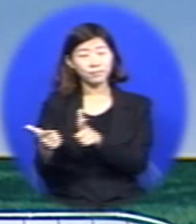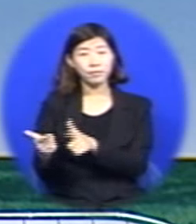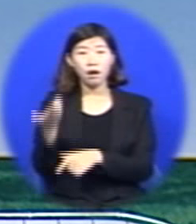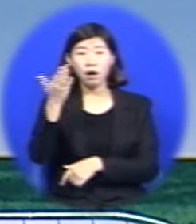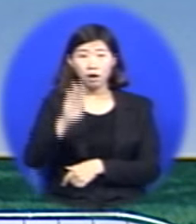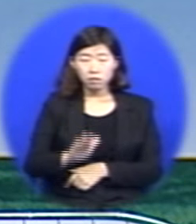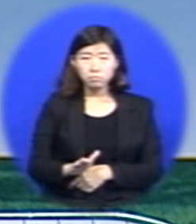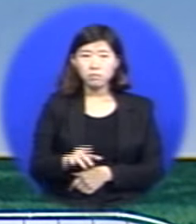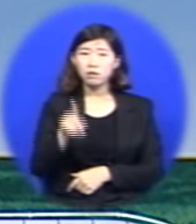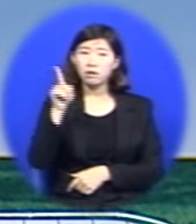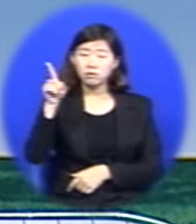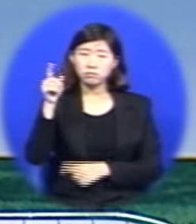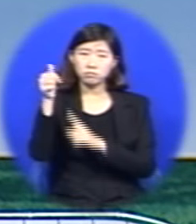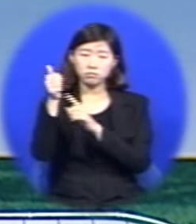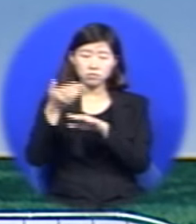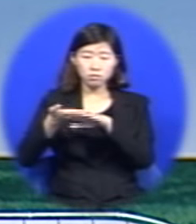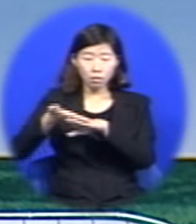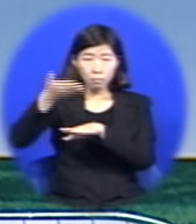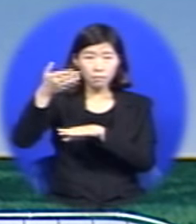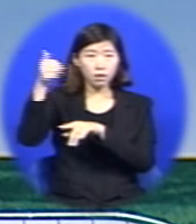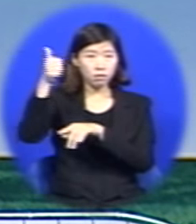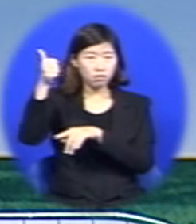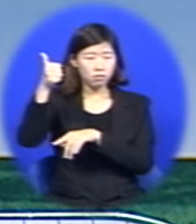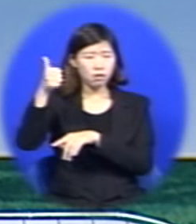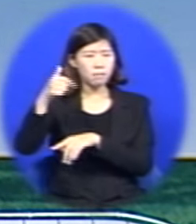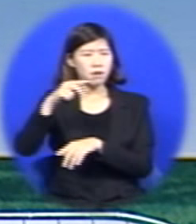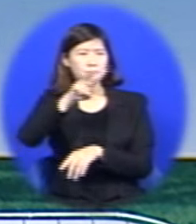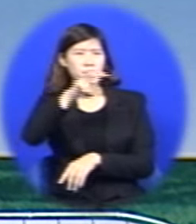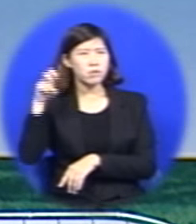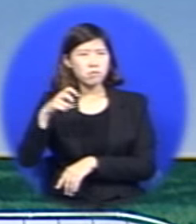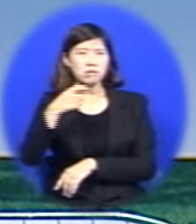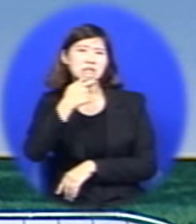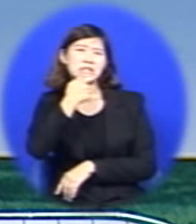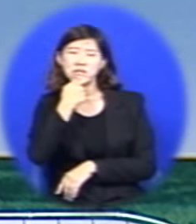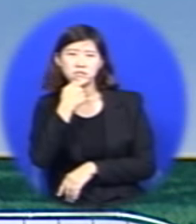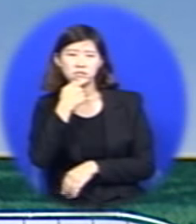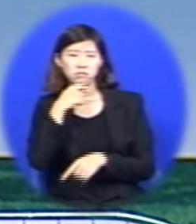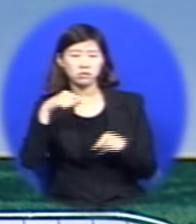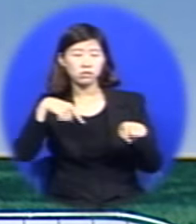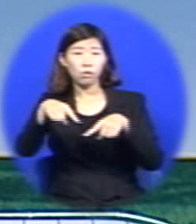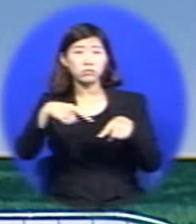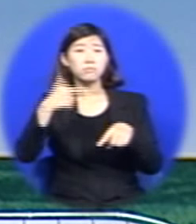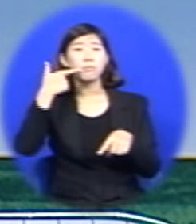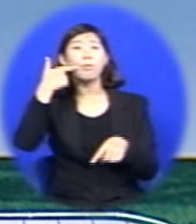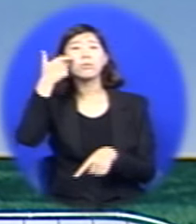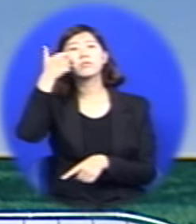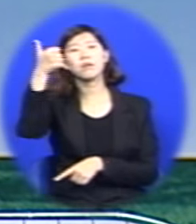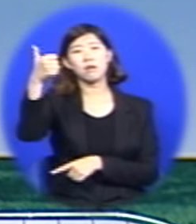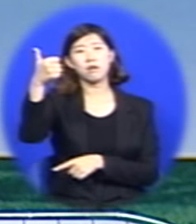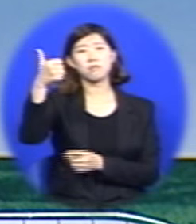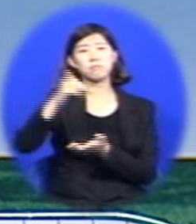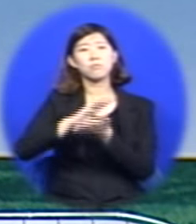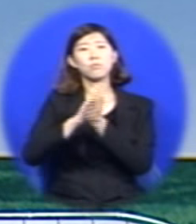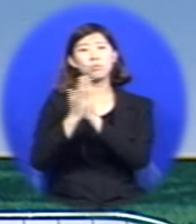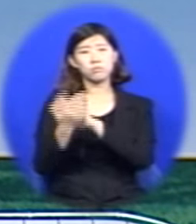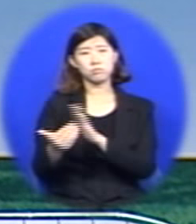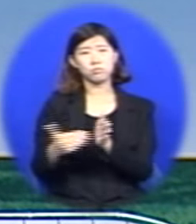그렇게 그분이 미워하고 싫어하던 정치하는 목사가 되어 있었어요.